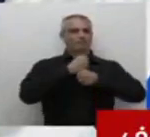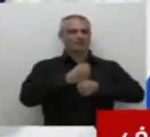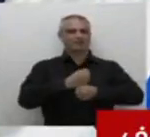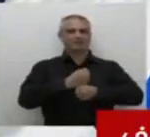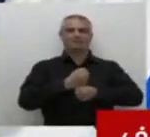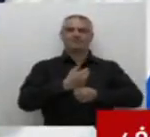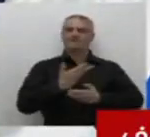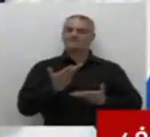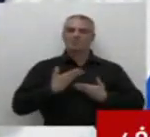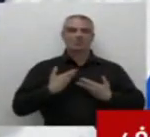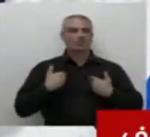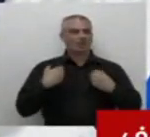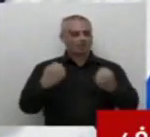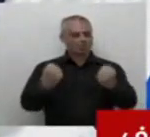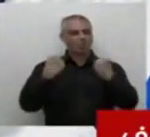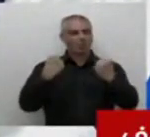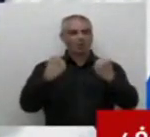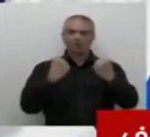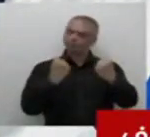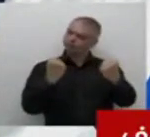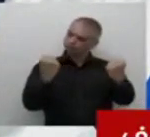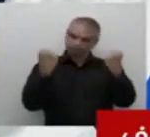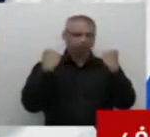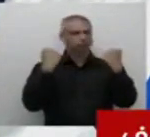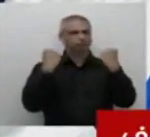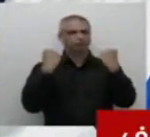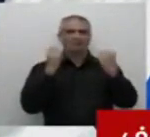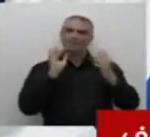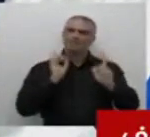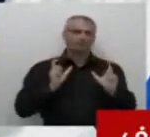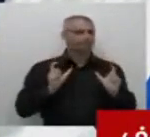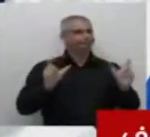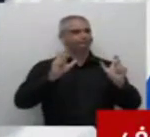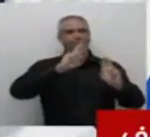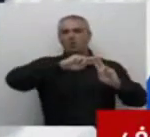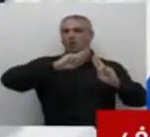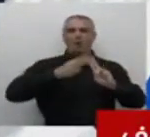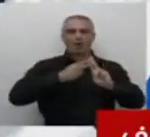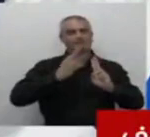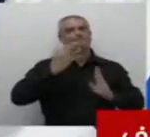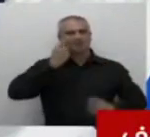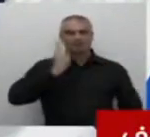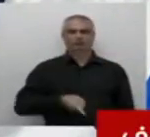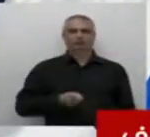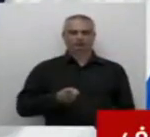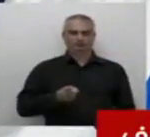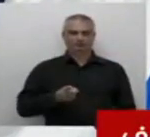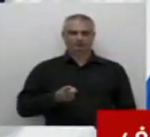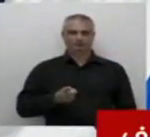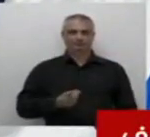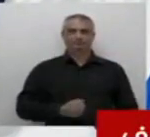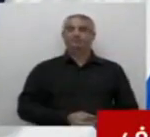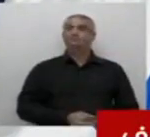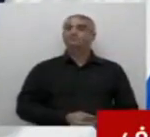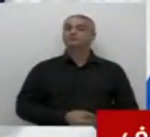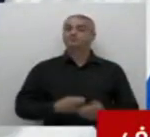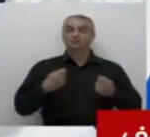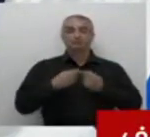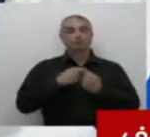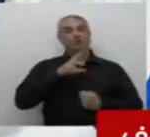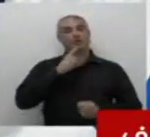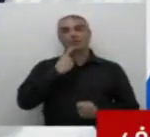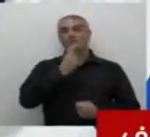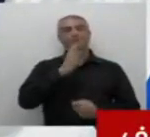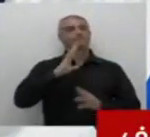وثنا الحضاري المهيب كل هذه تمدنا تمدنا بالقوه امام كل العالم